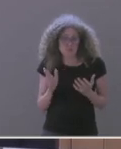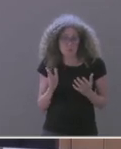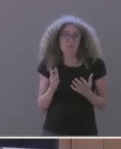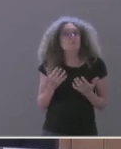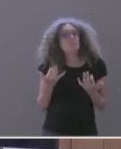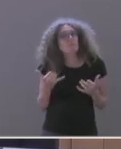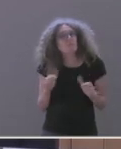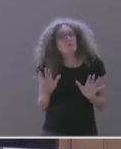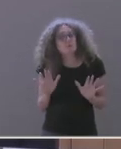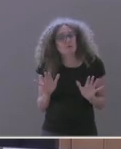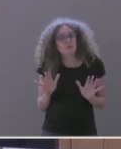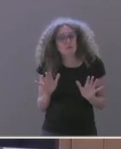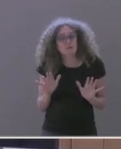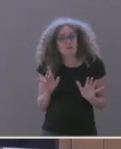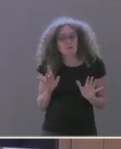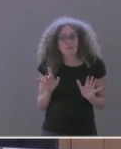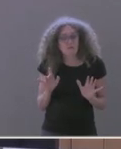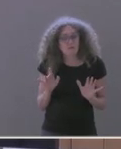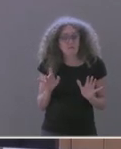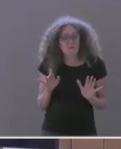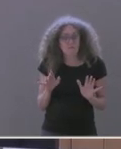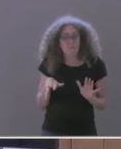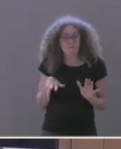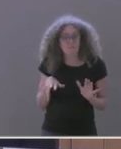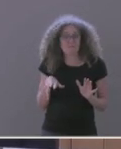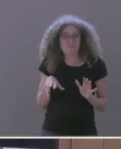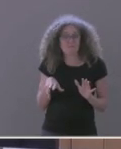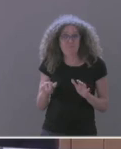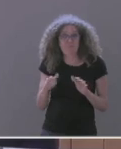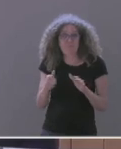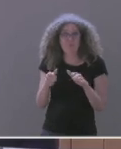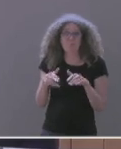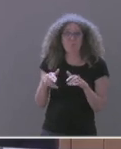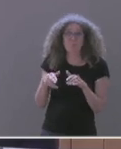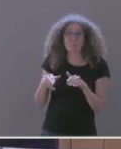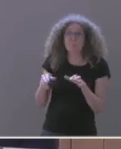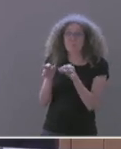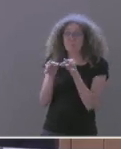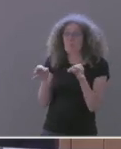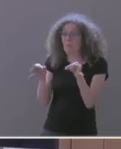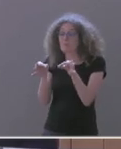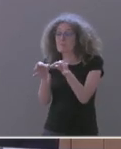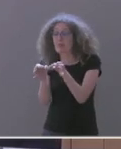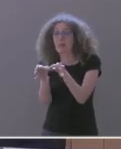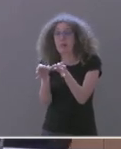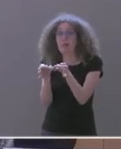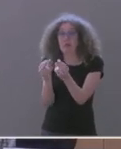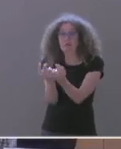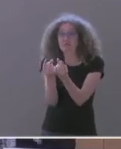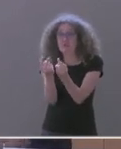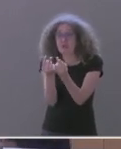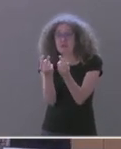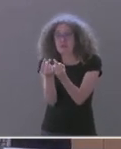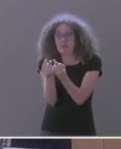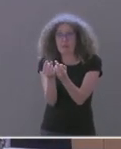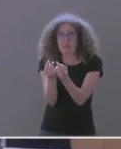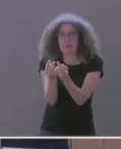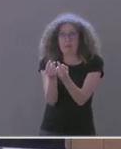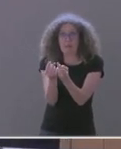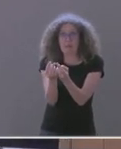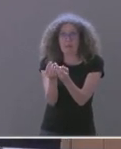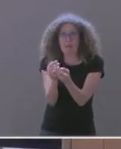réglées, ce qui va toujours dominer, c'est l'urbanisation à la parcelle. Et l'urbanisation à la parcelle qui fait que vous tombez sur des prix de terrain qui sont